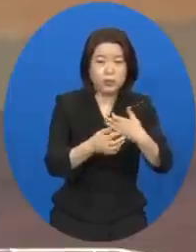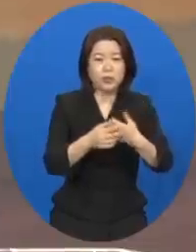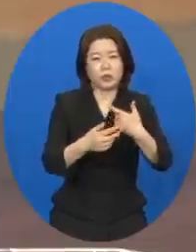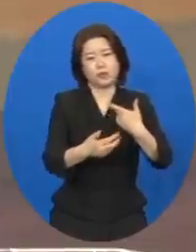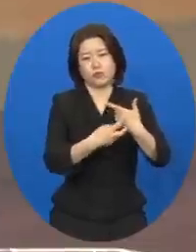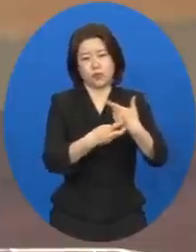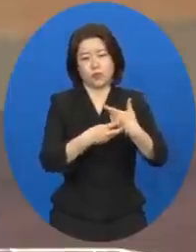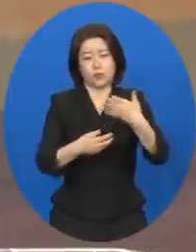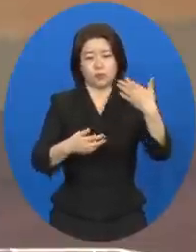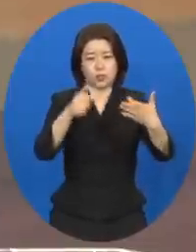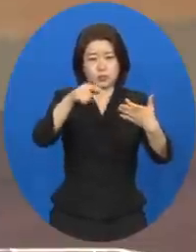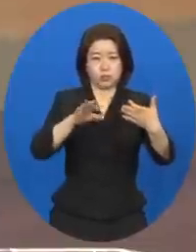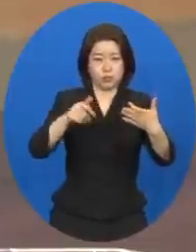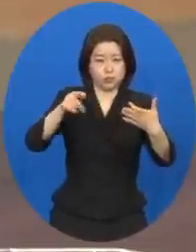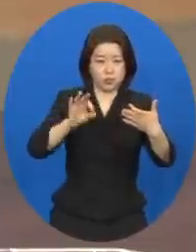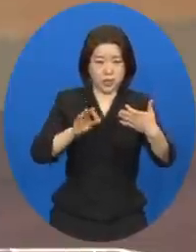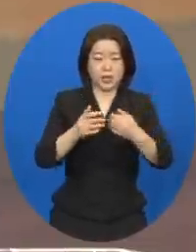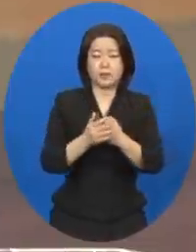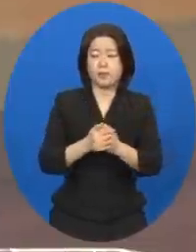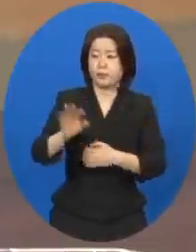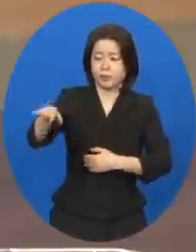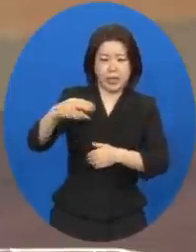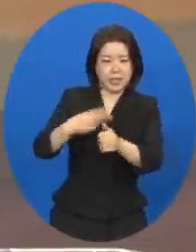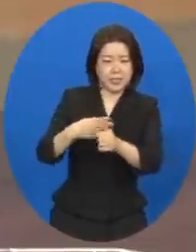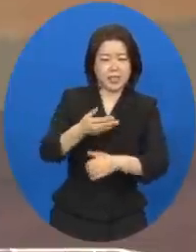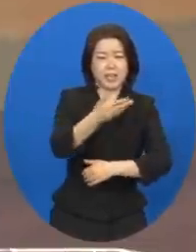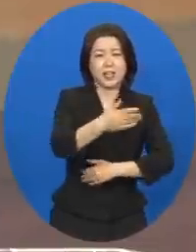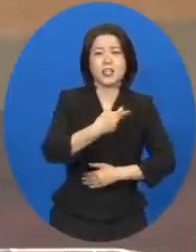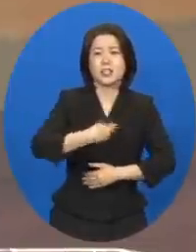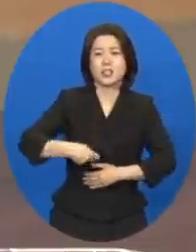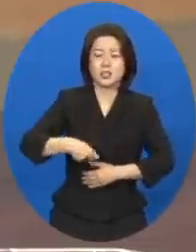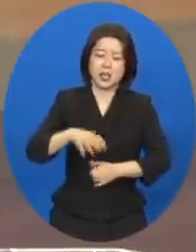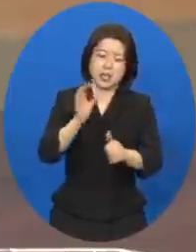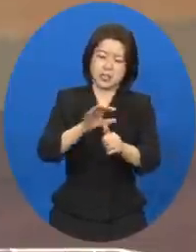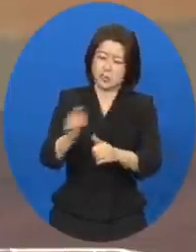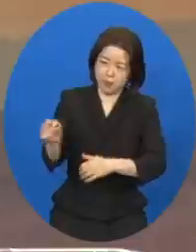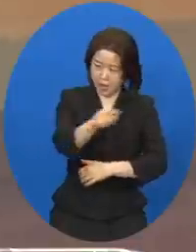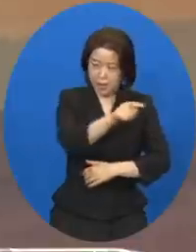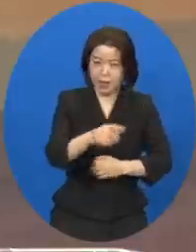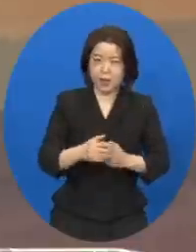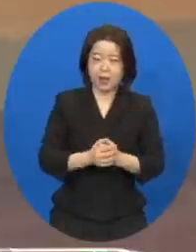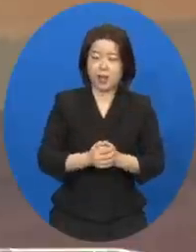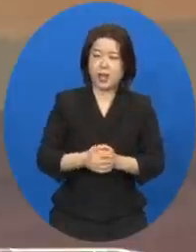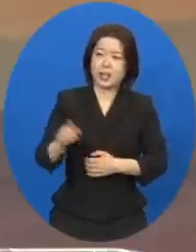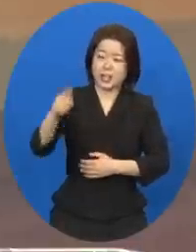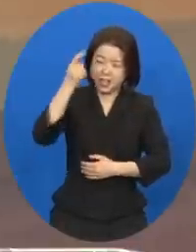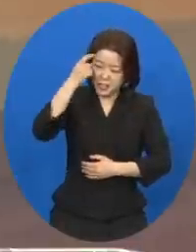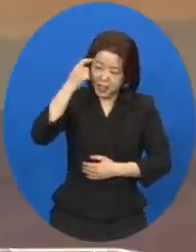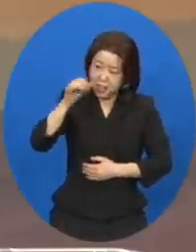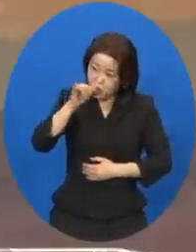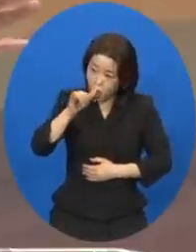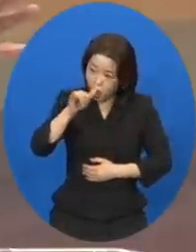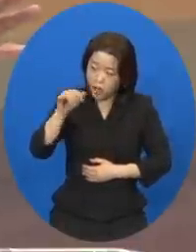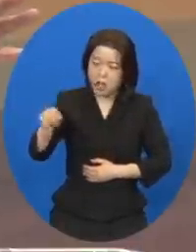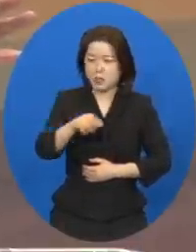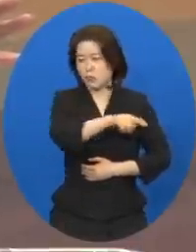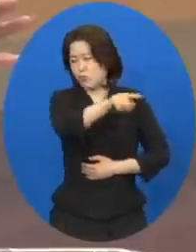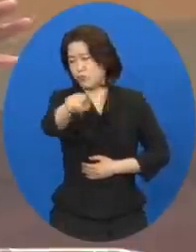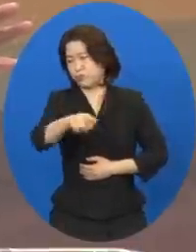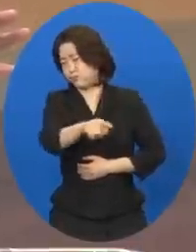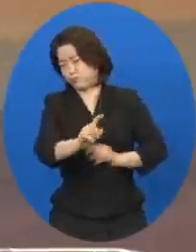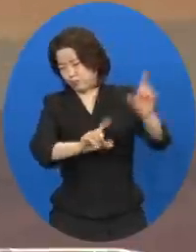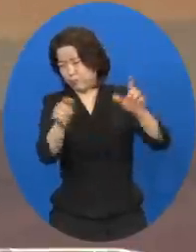선생이여 당신의 제자들을 책망하소서. 당신도 양식이 있으면 이러면 안